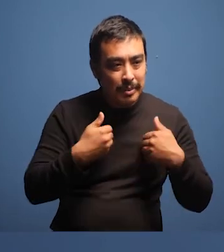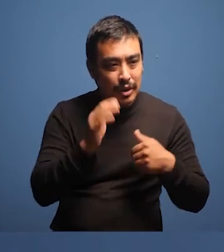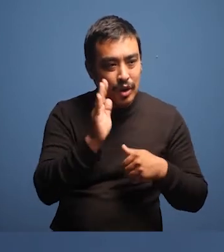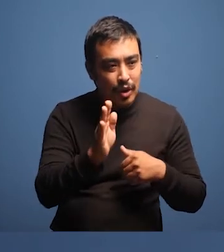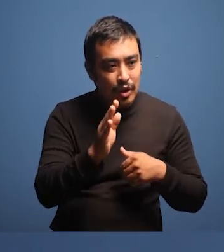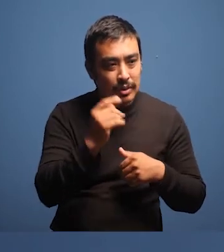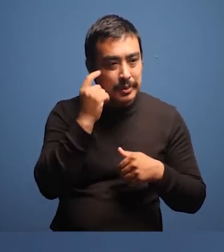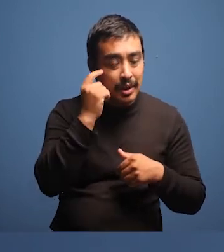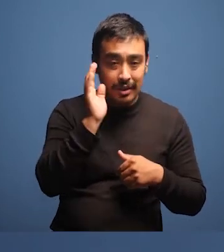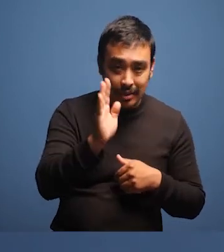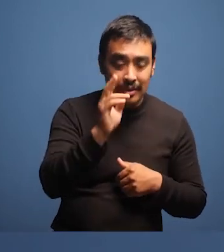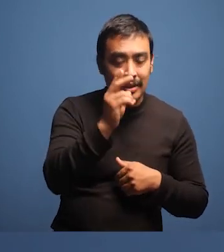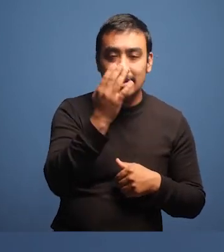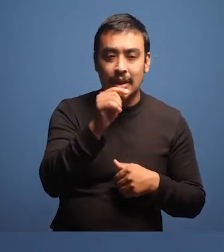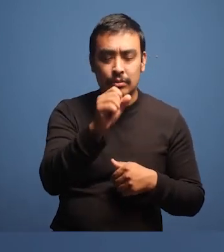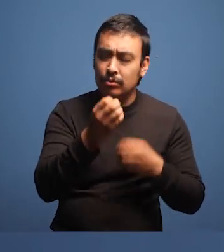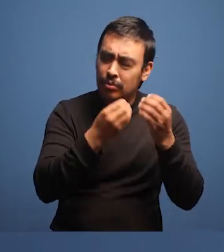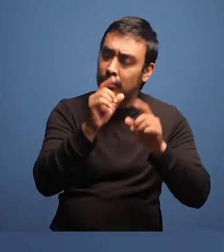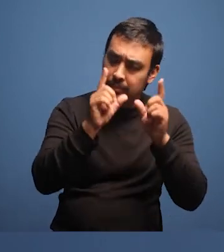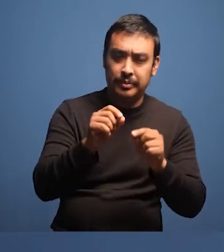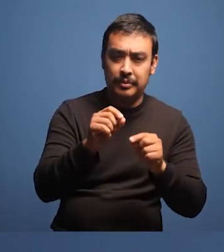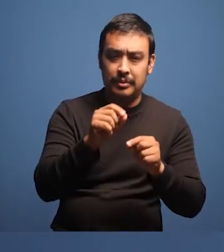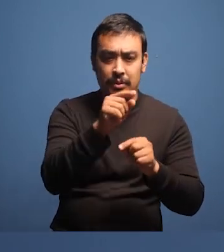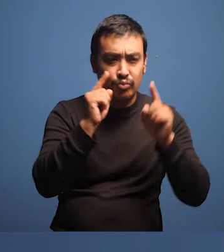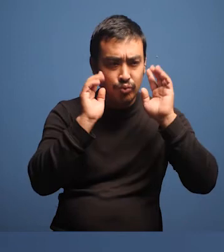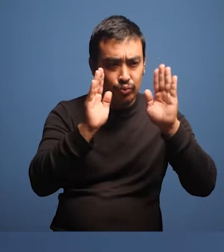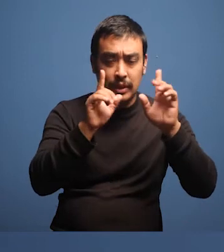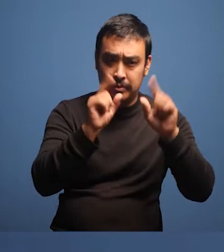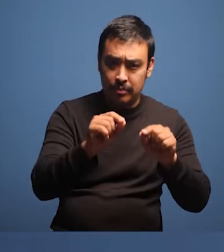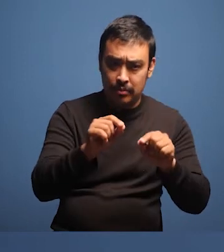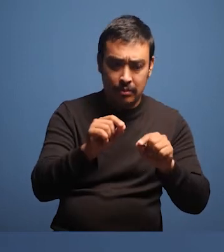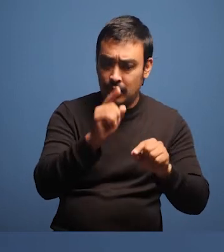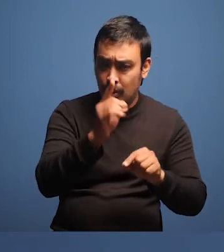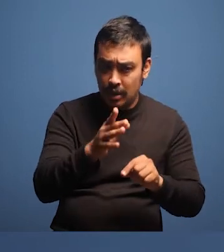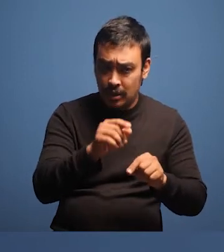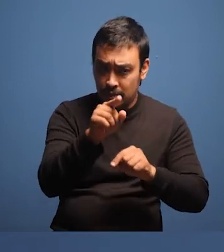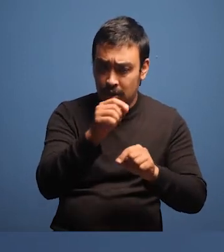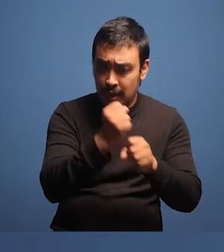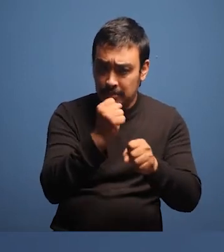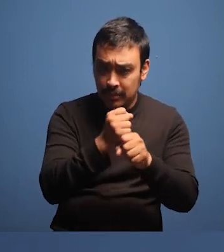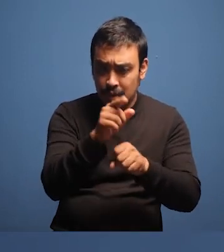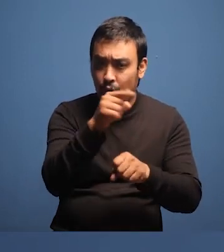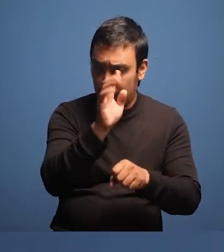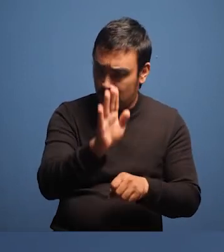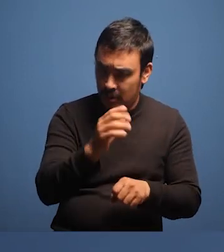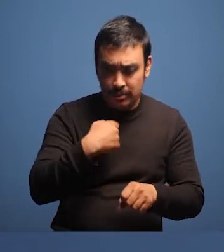भनेर सोच्छ। त्यही भएर चाहिँ हजुरहरूले स्पिक आउट गर्नुपर्छ, उसलाई वार्निङ दिनुपर्छ कि नो, तिमीले जे गरिरहेको छ यो रङ छ, मलाई यो एब्युज